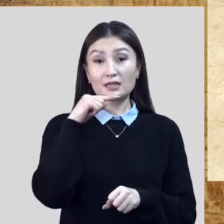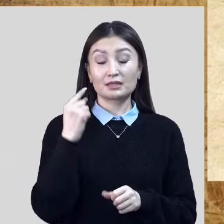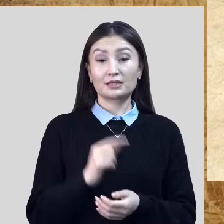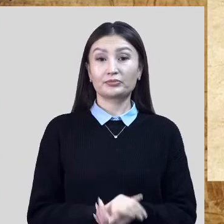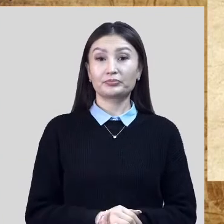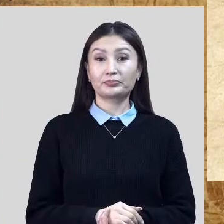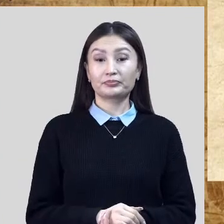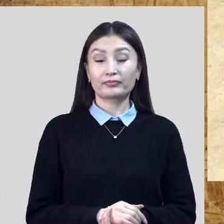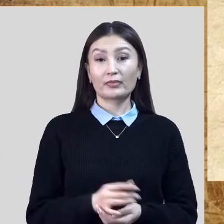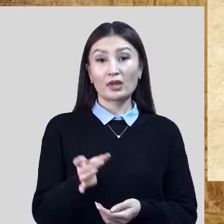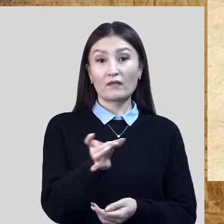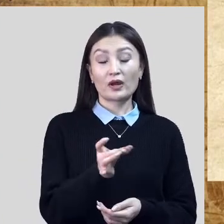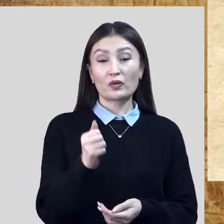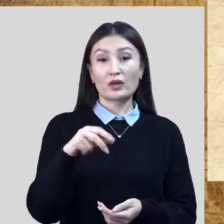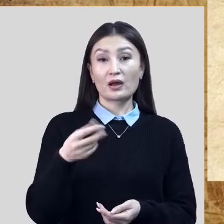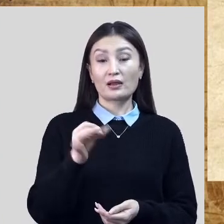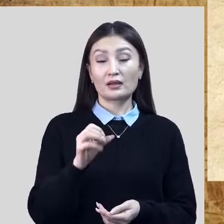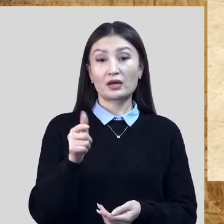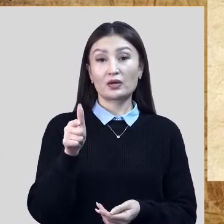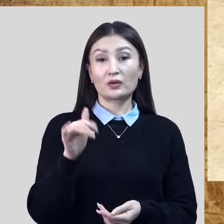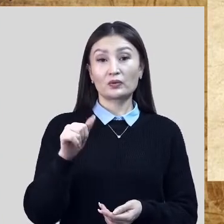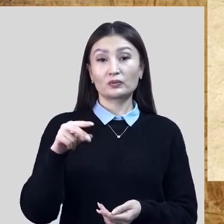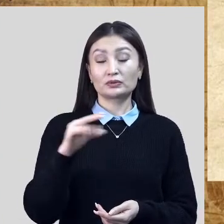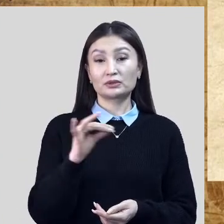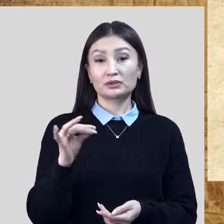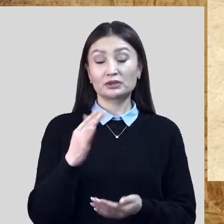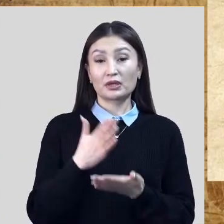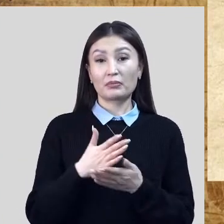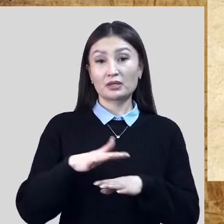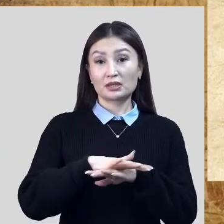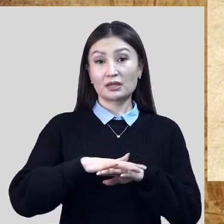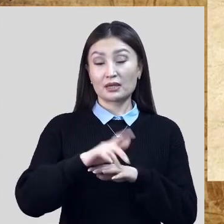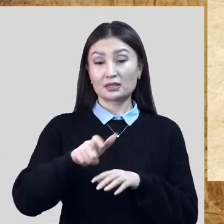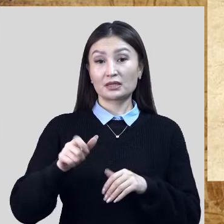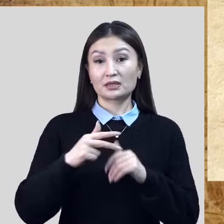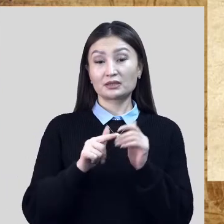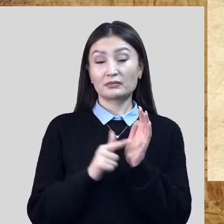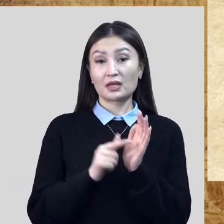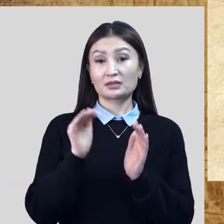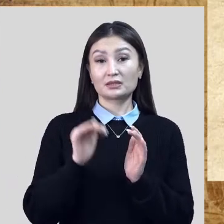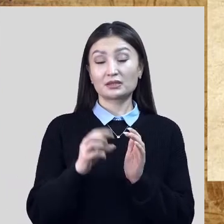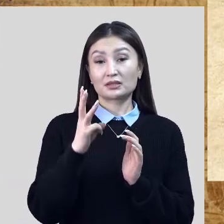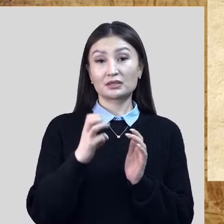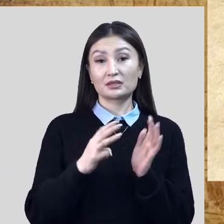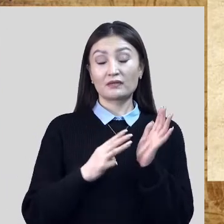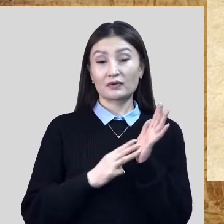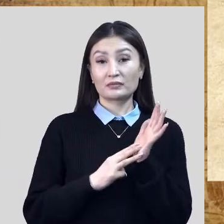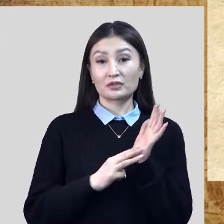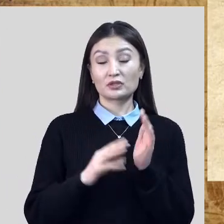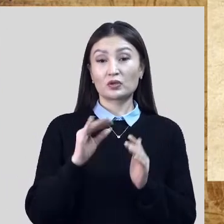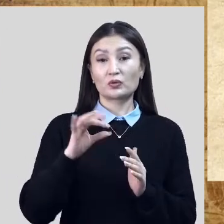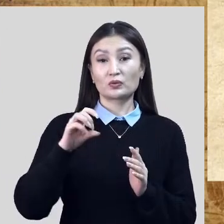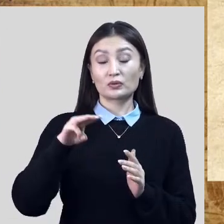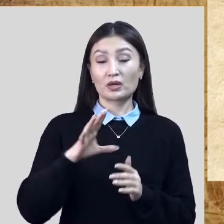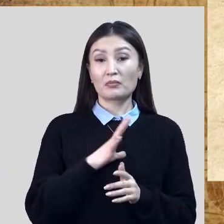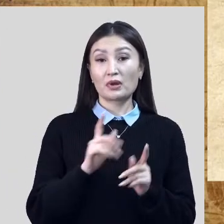России. В районах Алая и Гульчи, имевших население в 17 380 юрт,